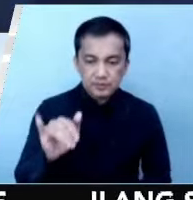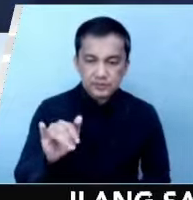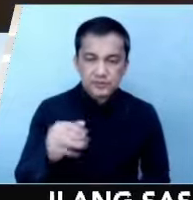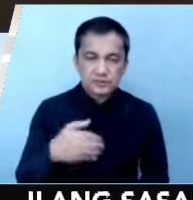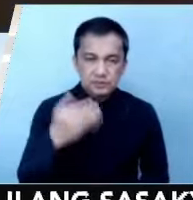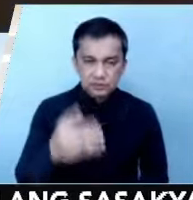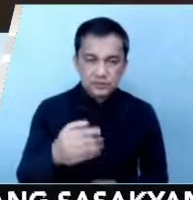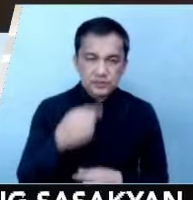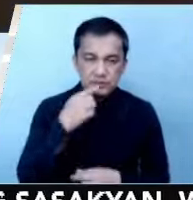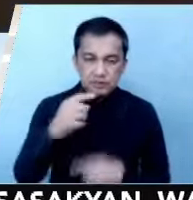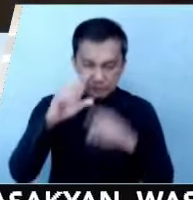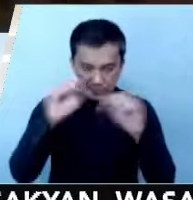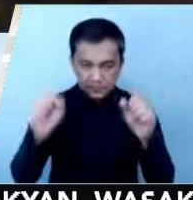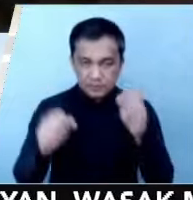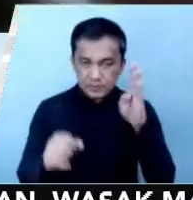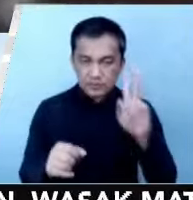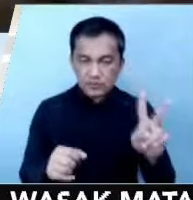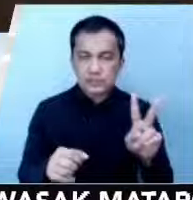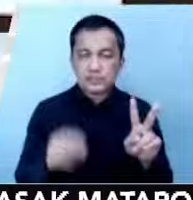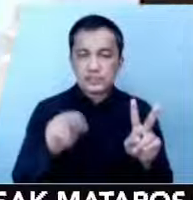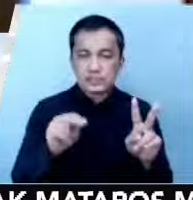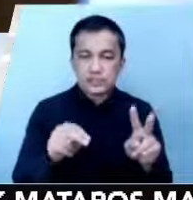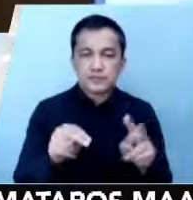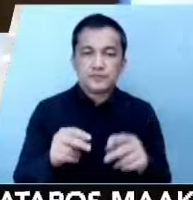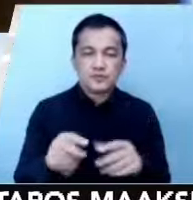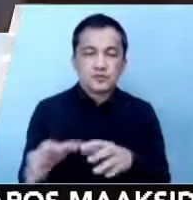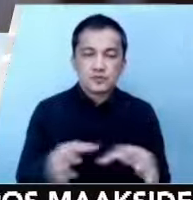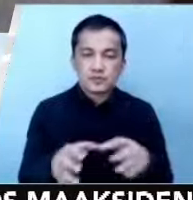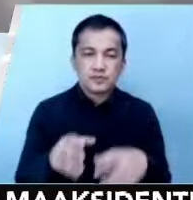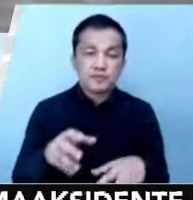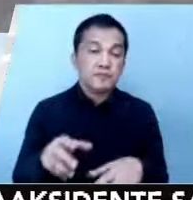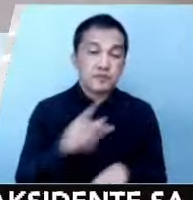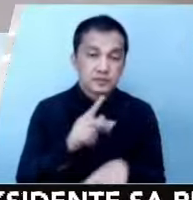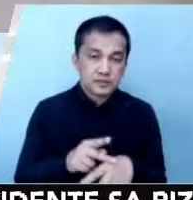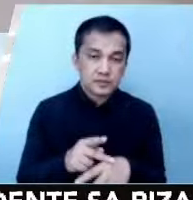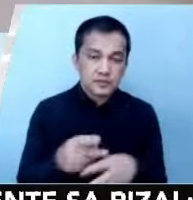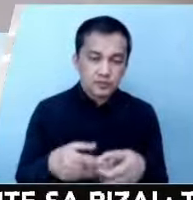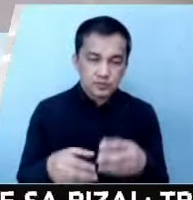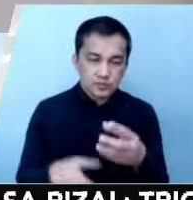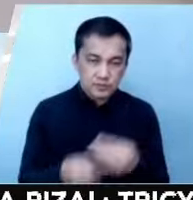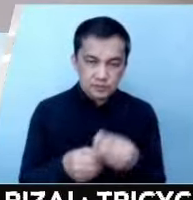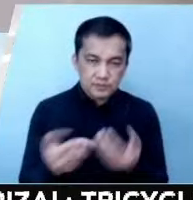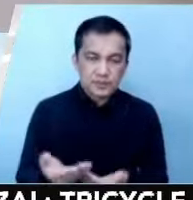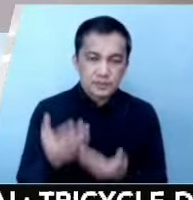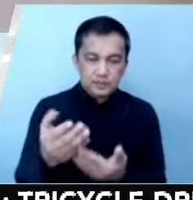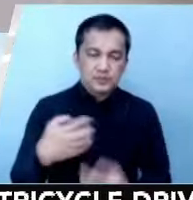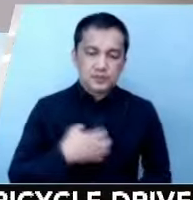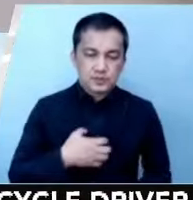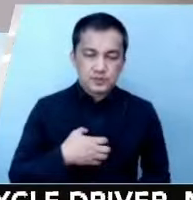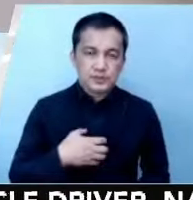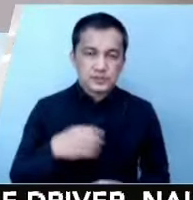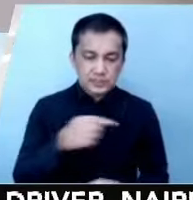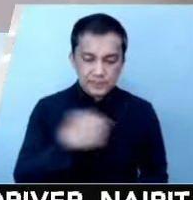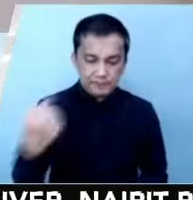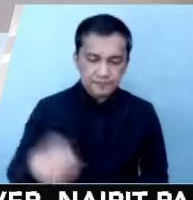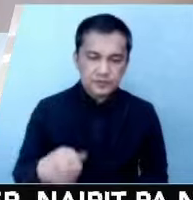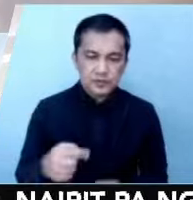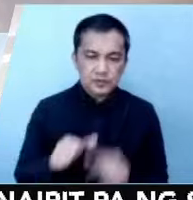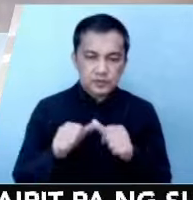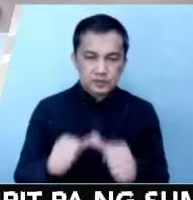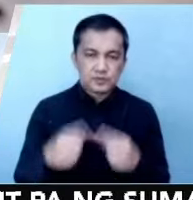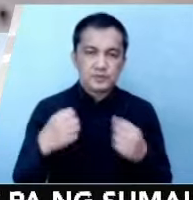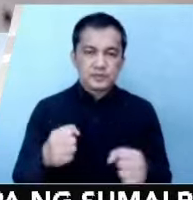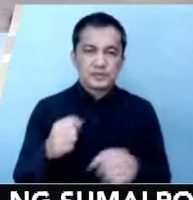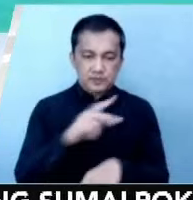ng Pilipinas bukod pa sa paghahain ng protesta laban sa China. Dagdag ni Año, patuloy na pinalalakas ang Pilipinas ang depensa